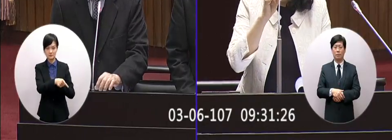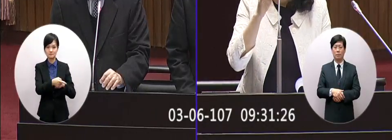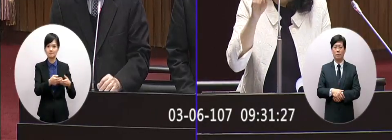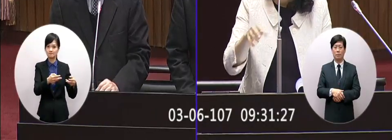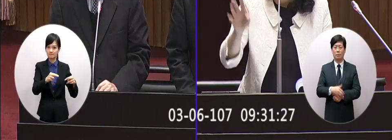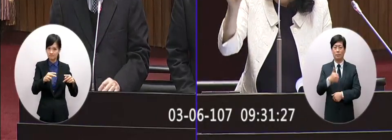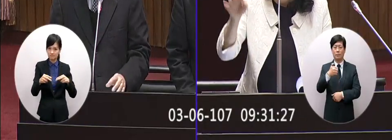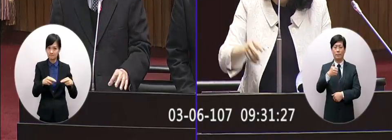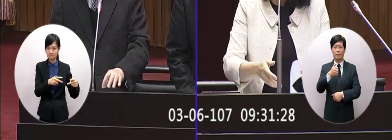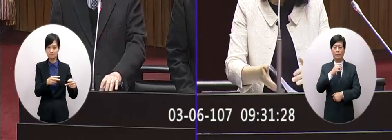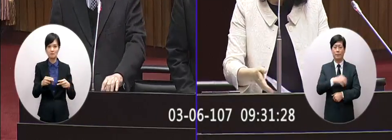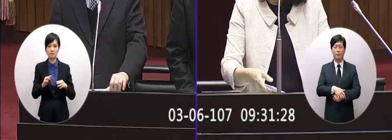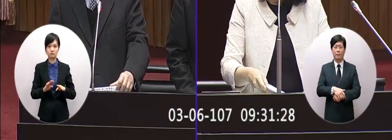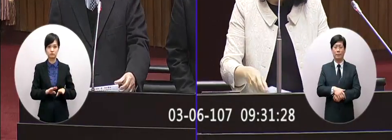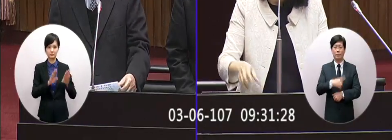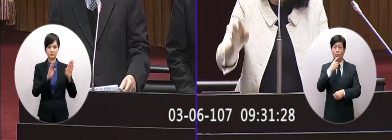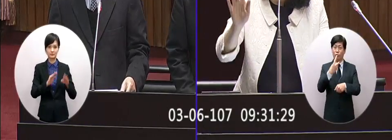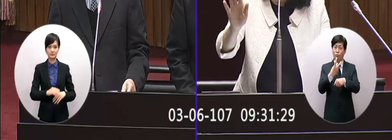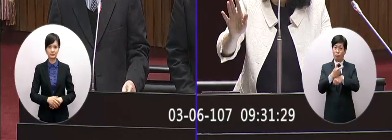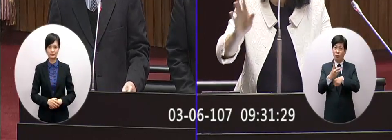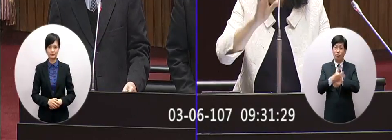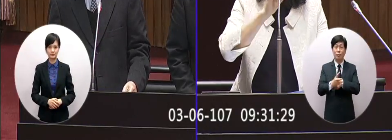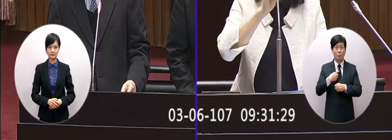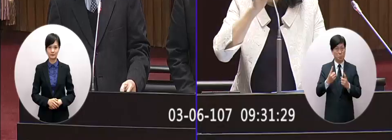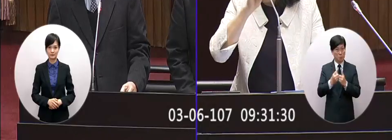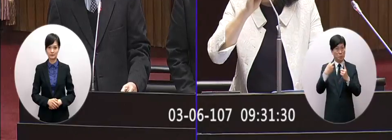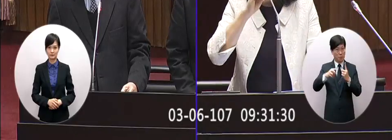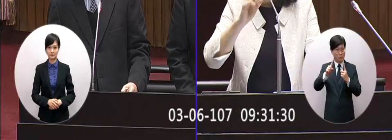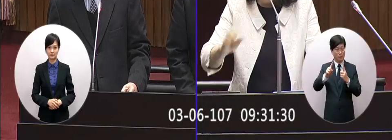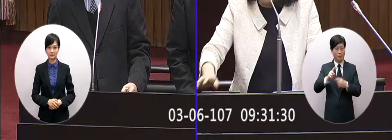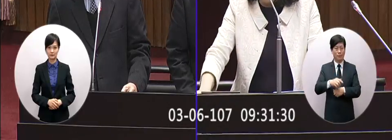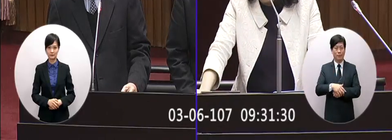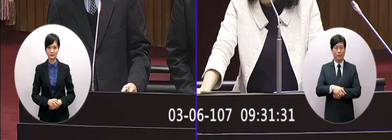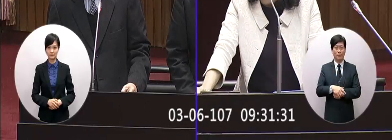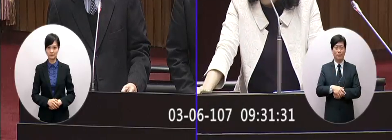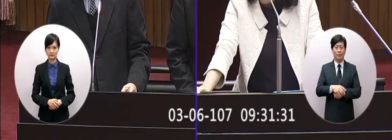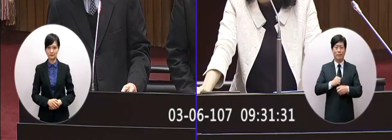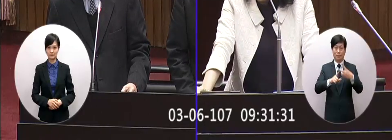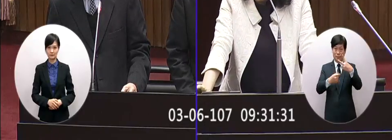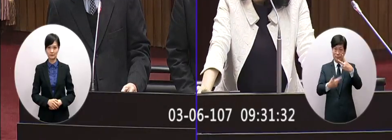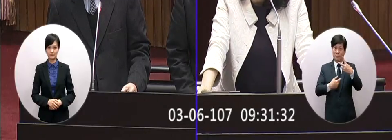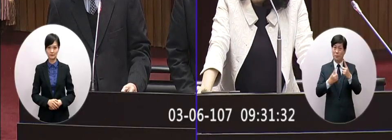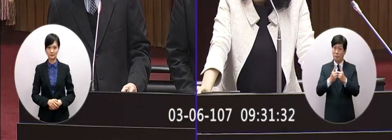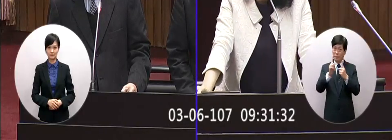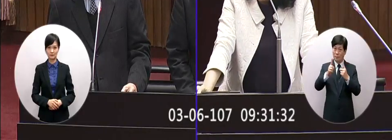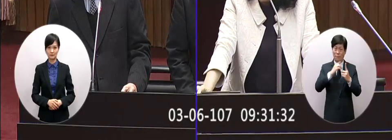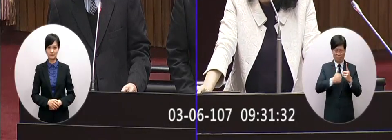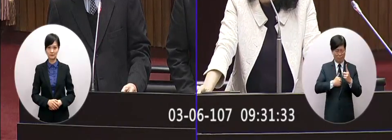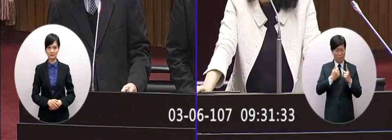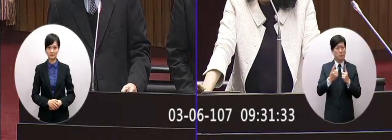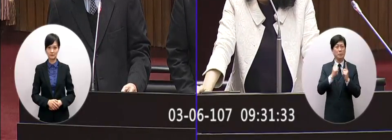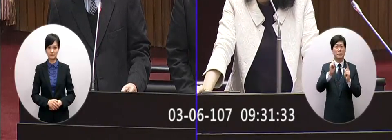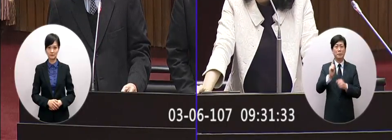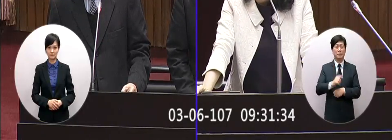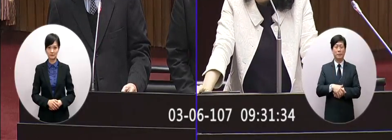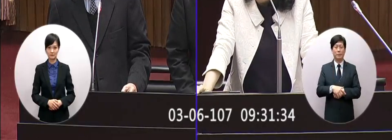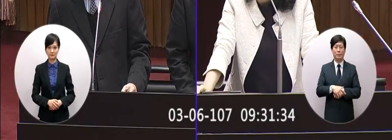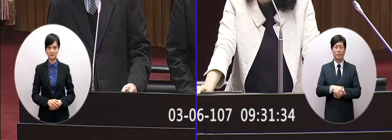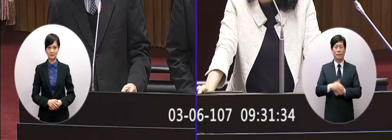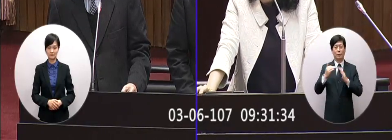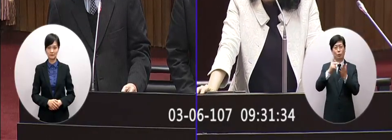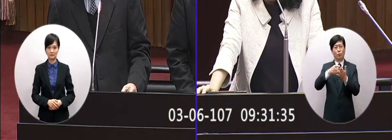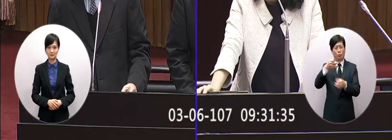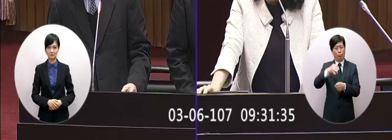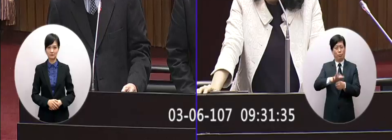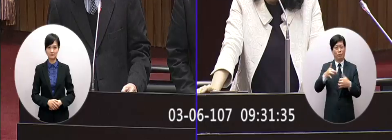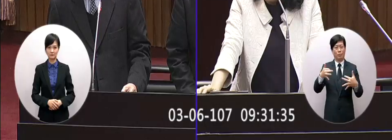作。谢谢。 好，谢谢。新加人23秒。现在我们遇到还有这个0206以后遇到一个实际的状况，就是租屋补贴的